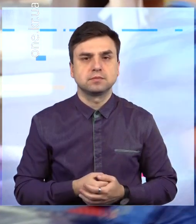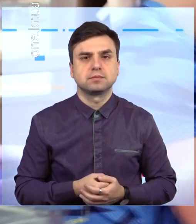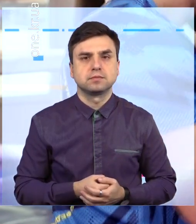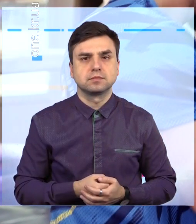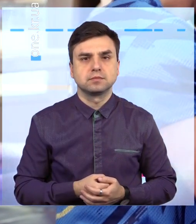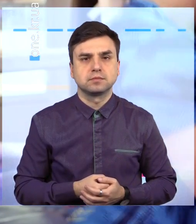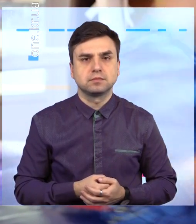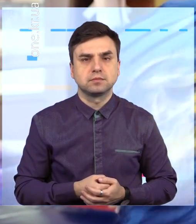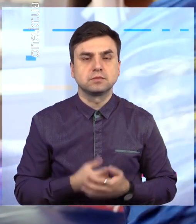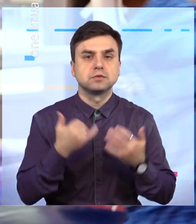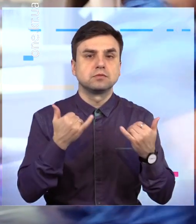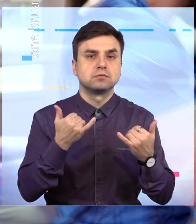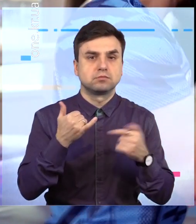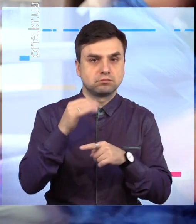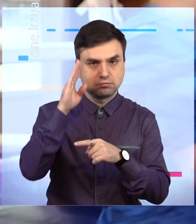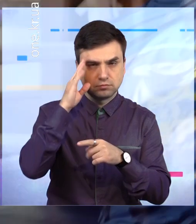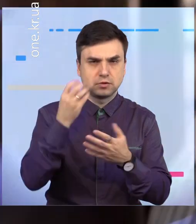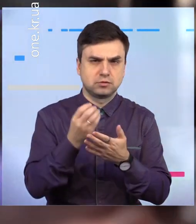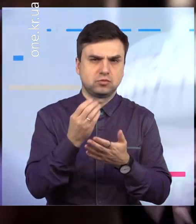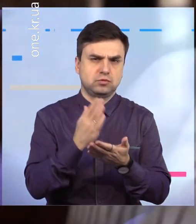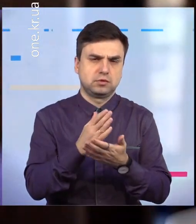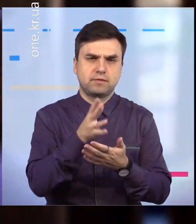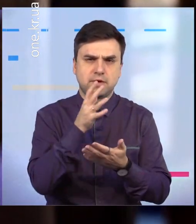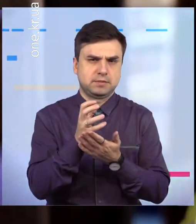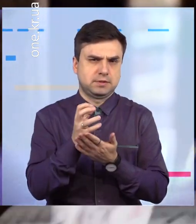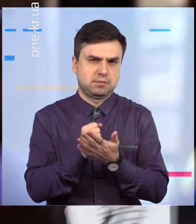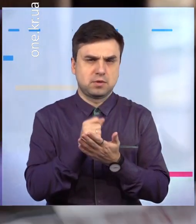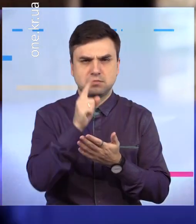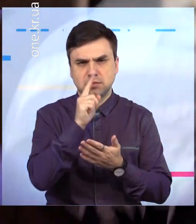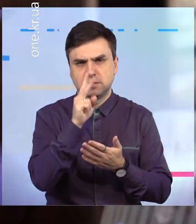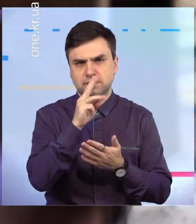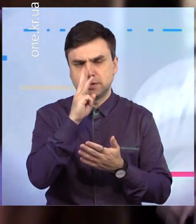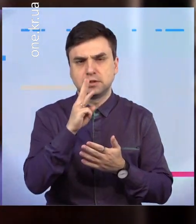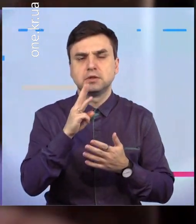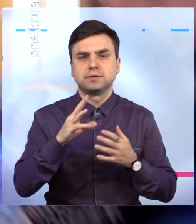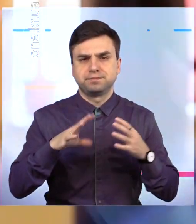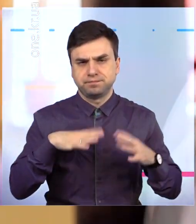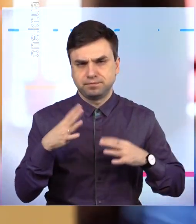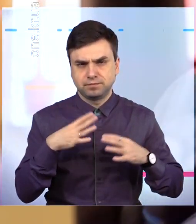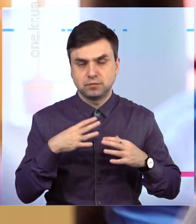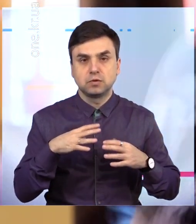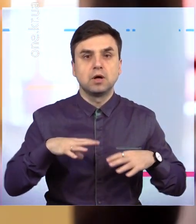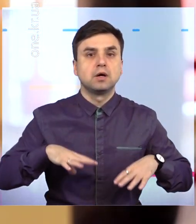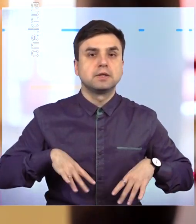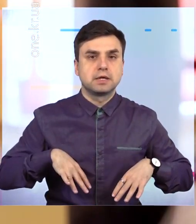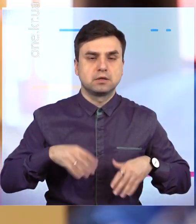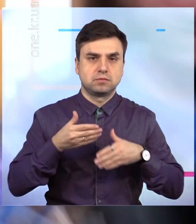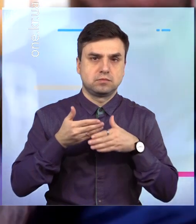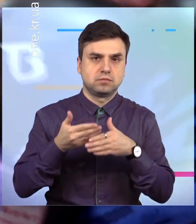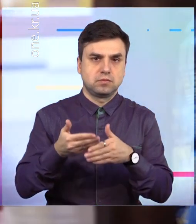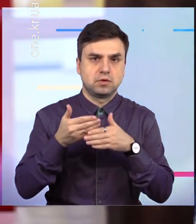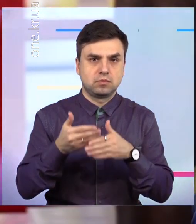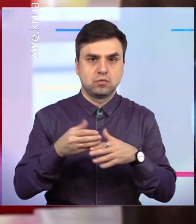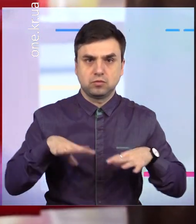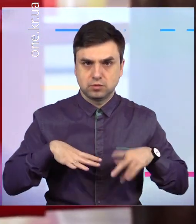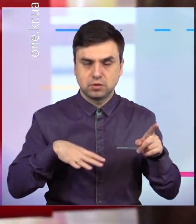є ще кілька місяців, аби підготуватися до змагань. У цьому Орфану допомагає його тренерська команда, яка зробила з хлопця справжнього